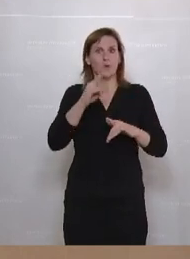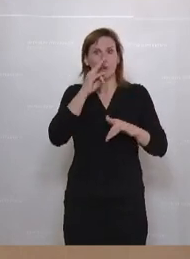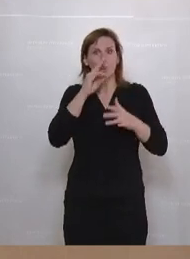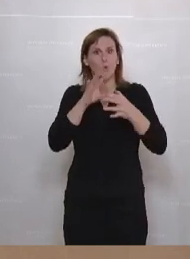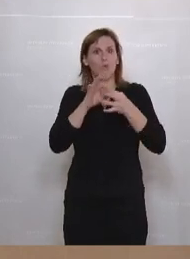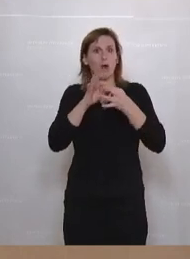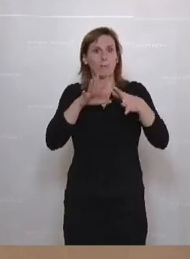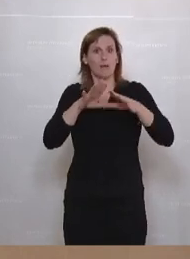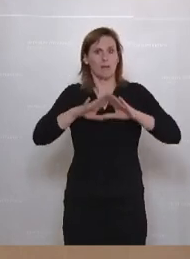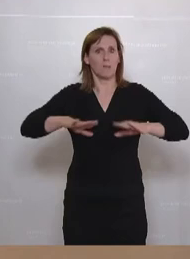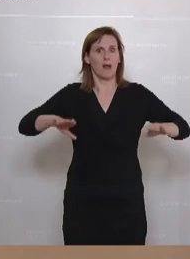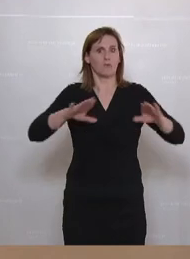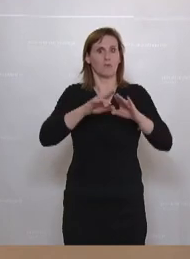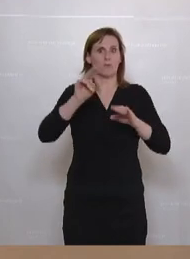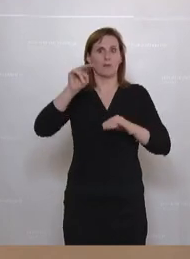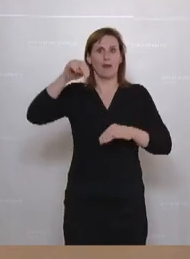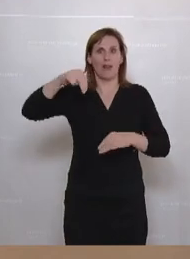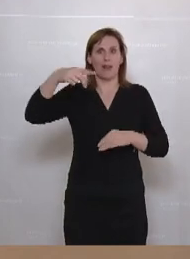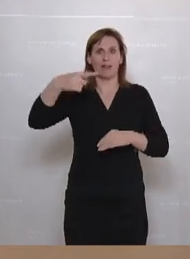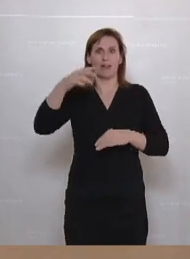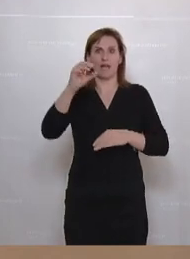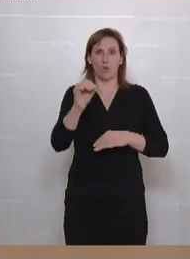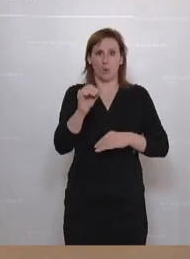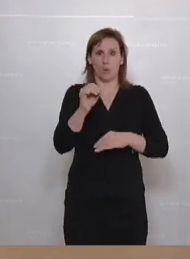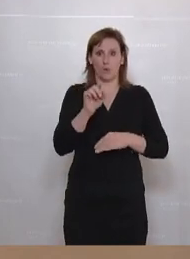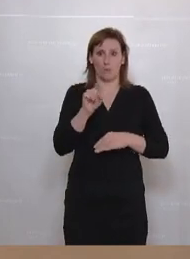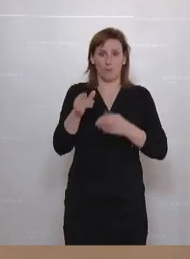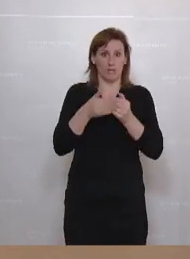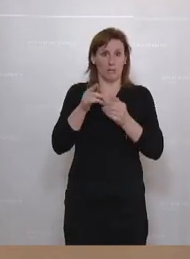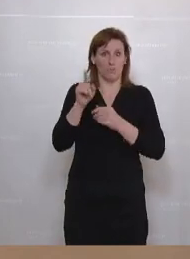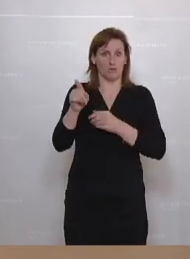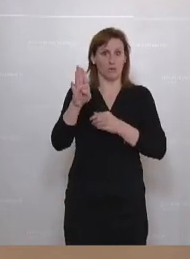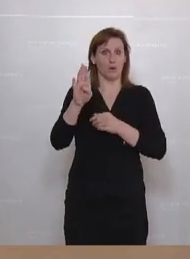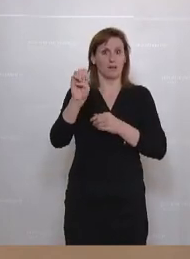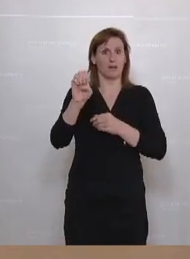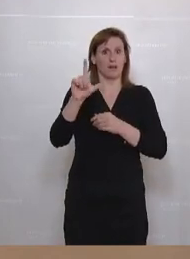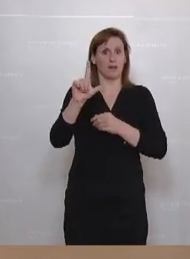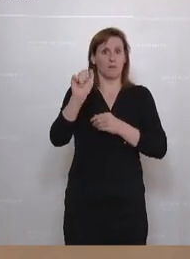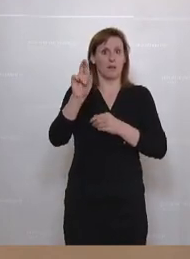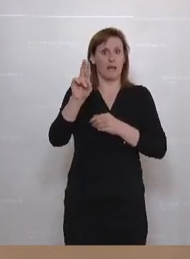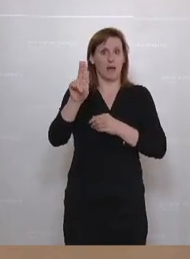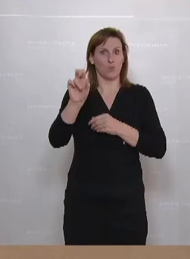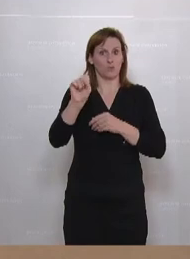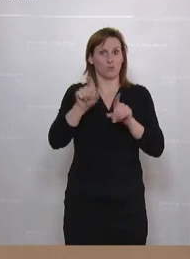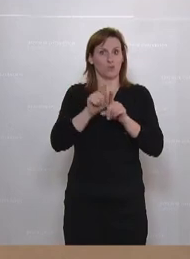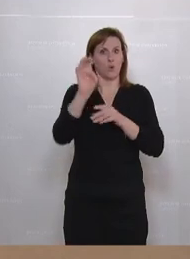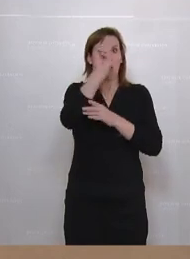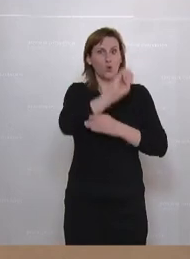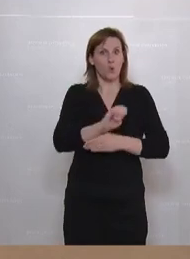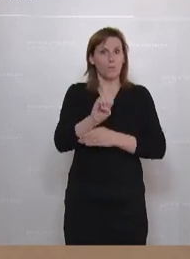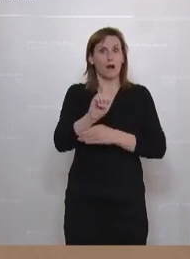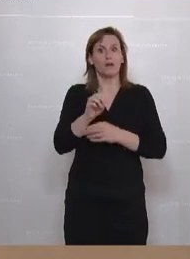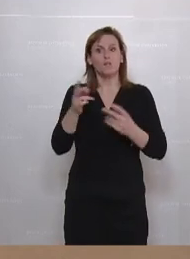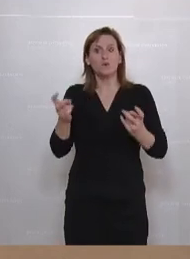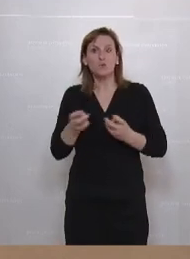von NGOs, belarussischen NGOs und europäischen NGOs, die Beweismittel sammeln